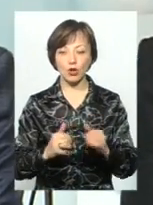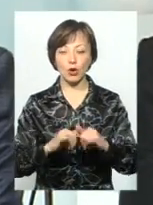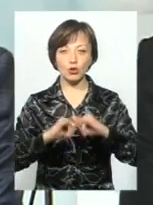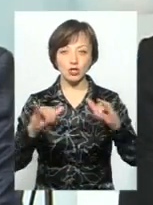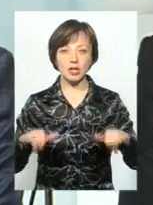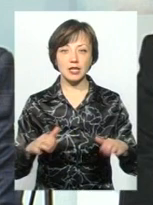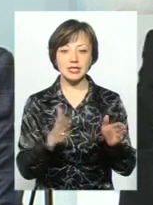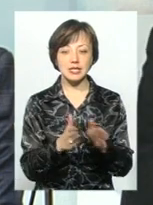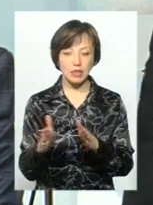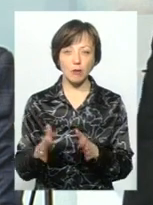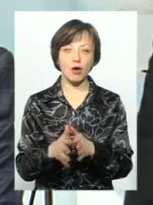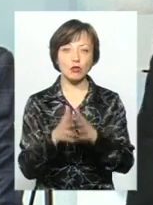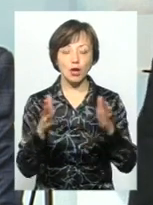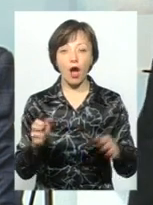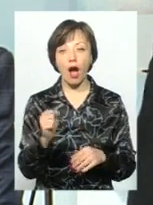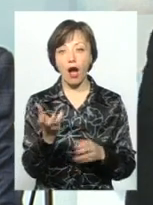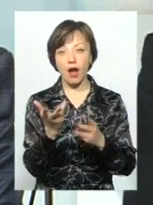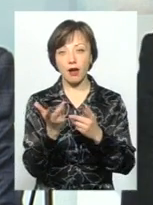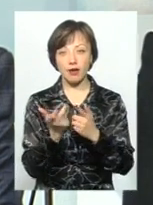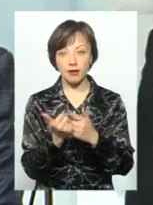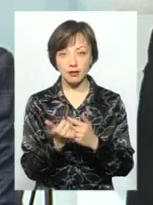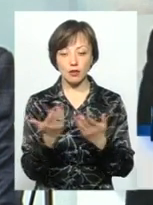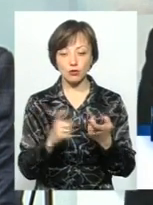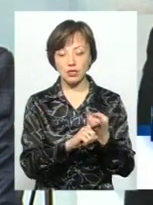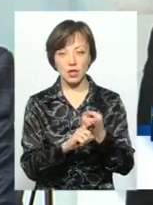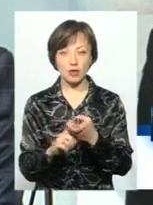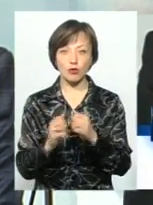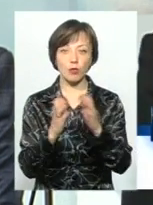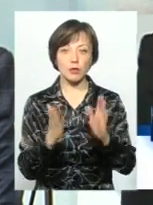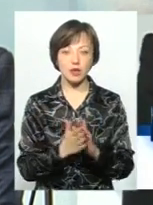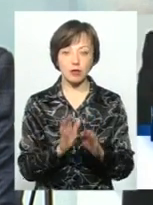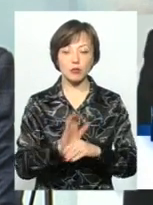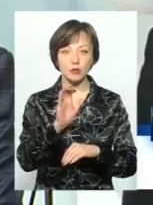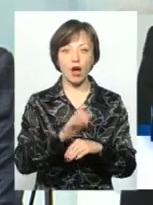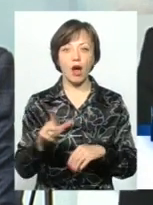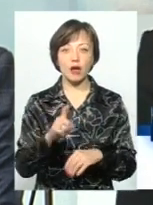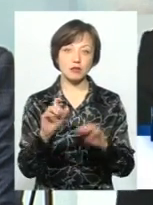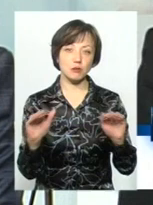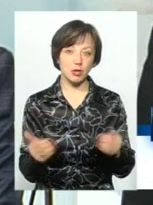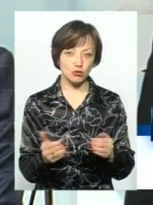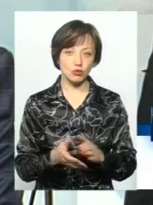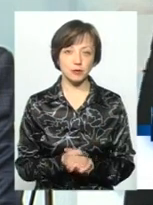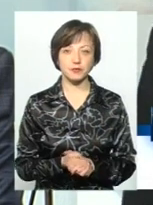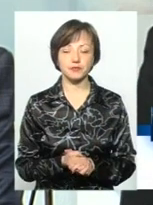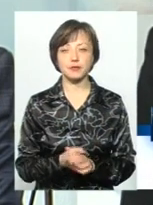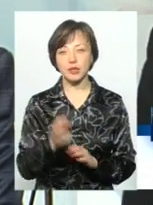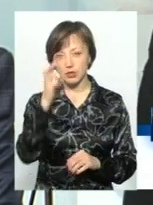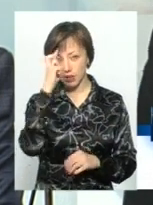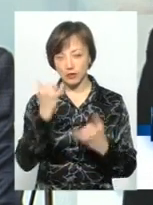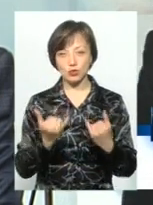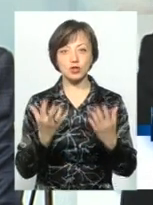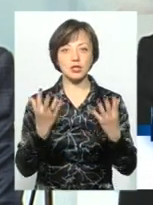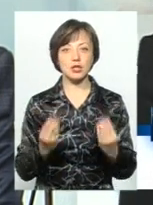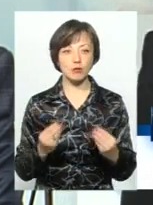розширяється система, розширяється. А кількість, якщо будемо залежати від об'єму протранспортованого газу, воно зменшується. Тобто держава на сьогоднішній